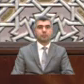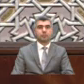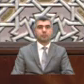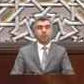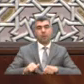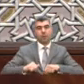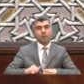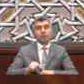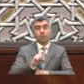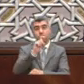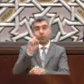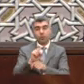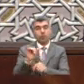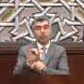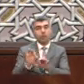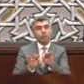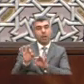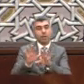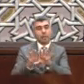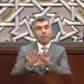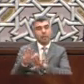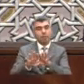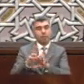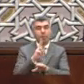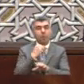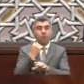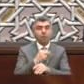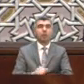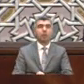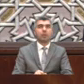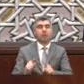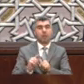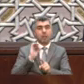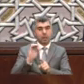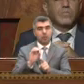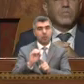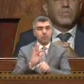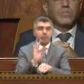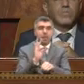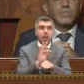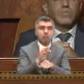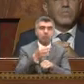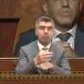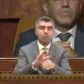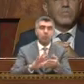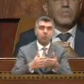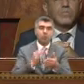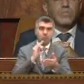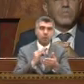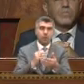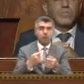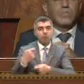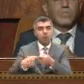السيد الوزير، نسائلكم عن الإجراءات والتدابير المتخذة من طرف الحكومة من أجل تأطير التجار الصغار والمتوسطين لمسايرة